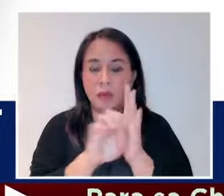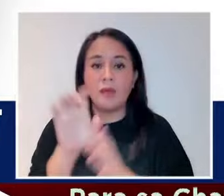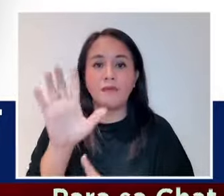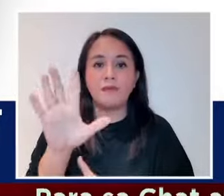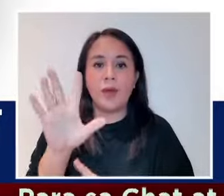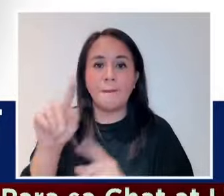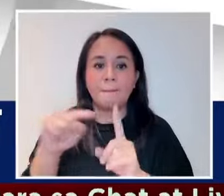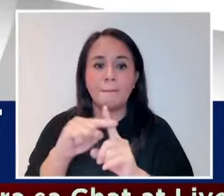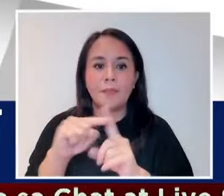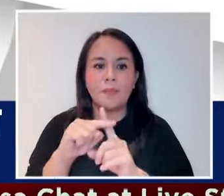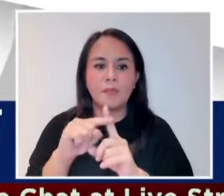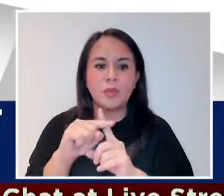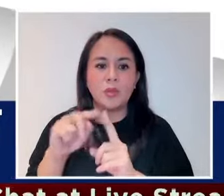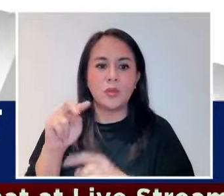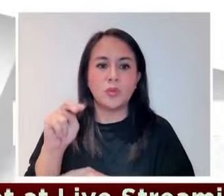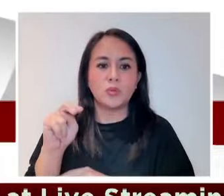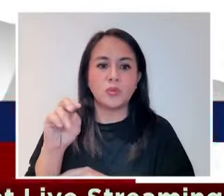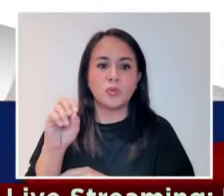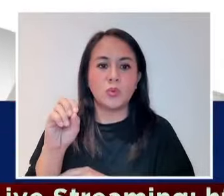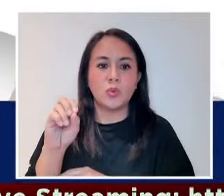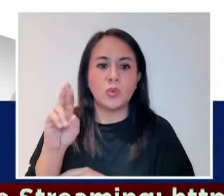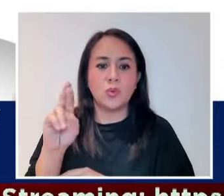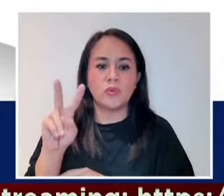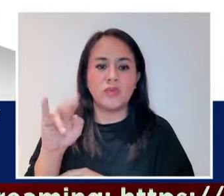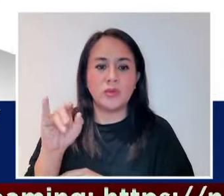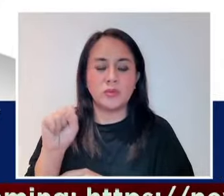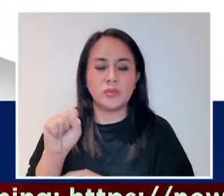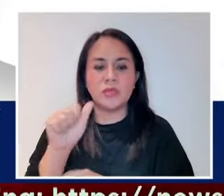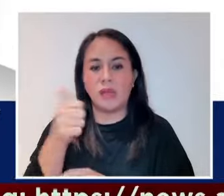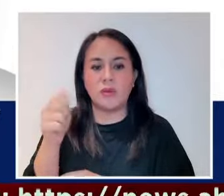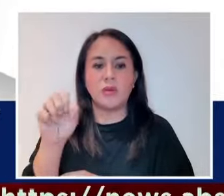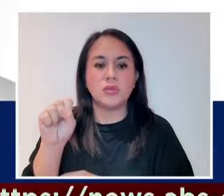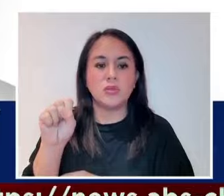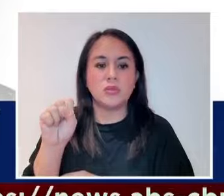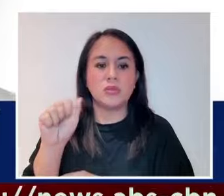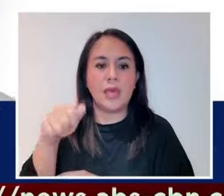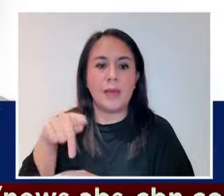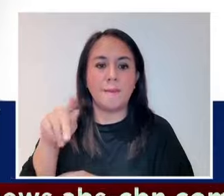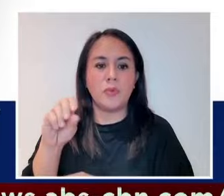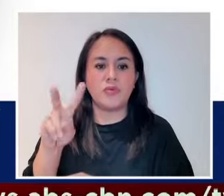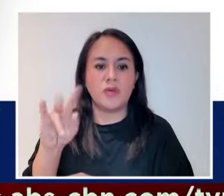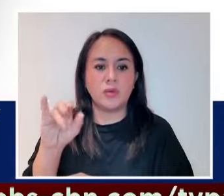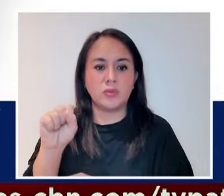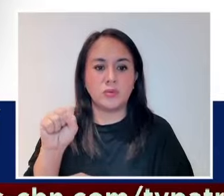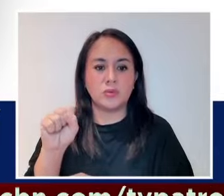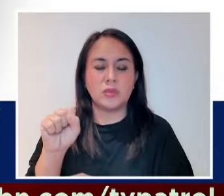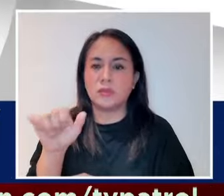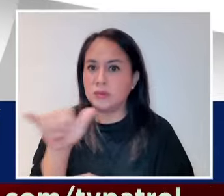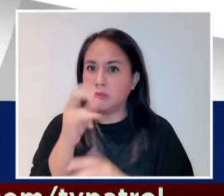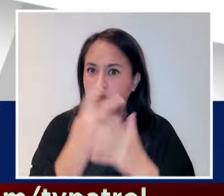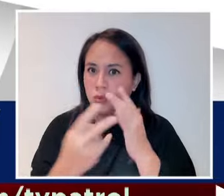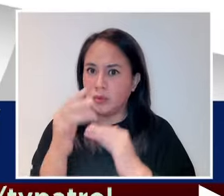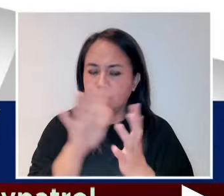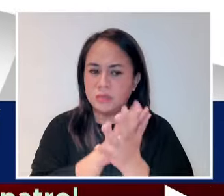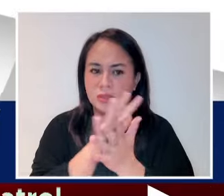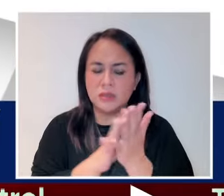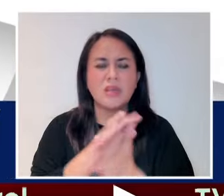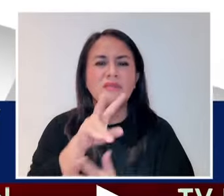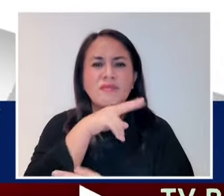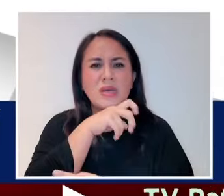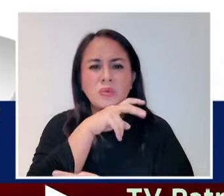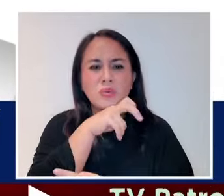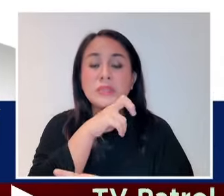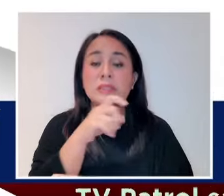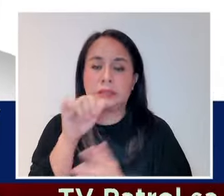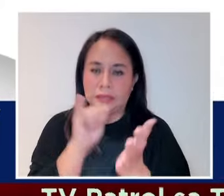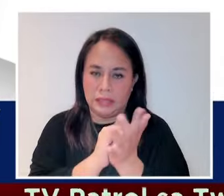sa norovirus, 3 naman sa sapovirus at 2 sa parehong virus. Ang mga naturang virus ang nagiging